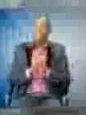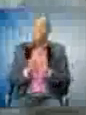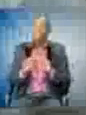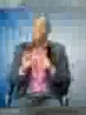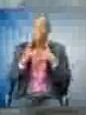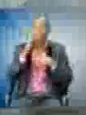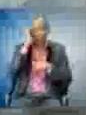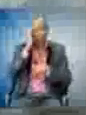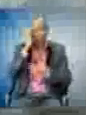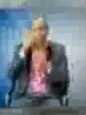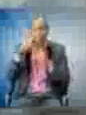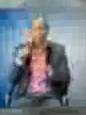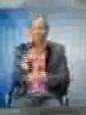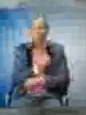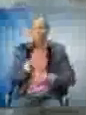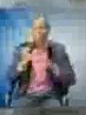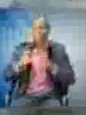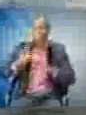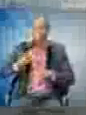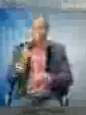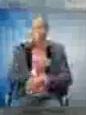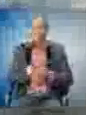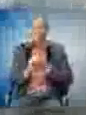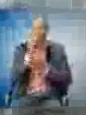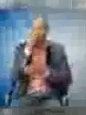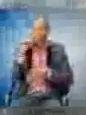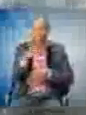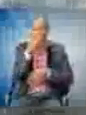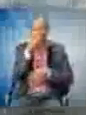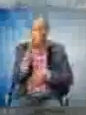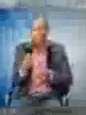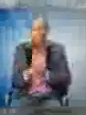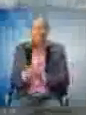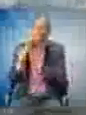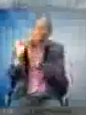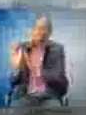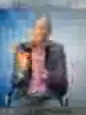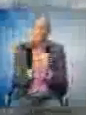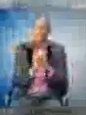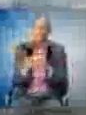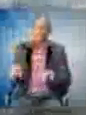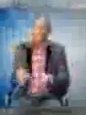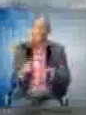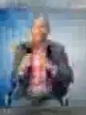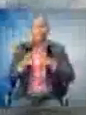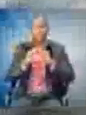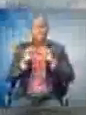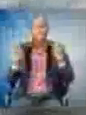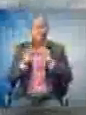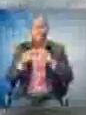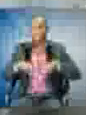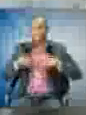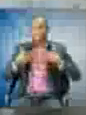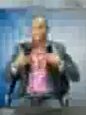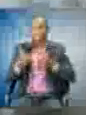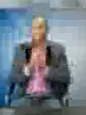pensé à nous de l'ICACI. C'est pourquoi vous voyez la répartition de la route. En tout cas, nous sommes très contents. C'est quelle route